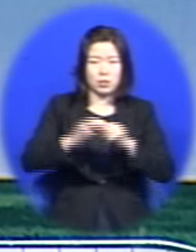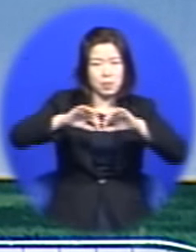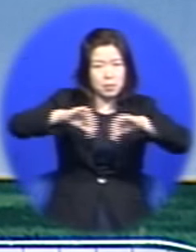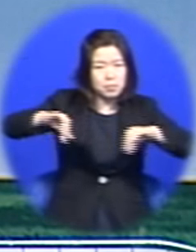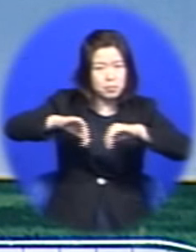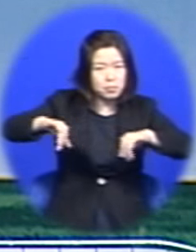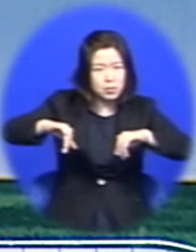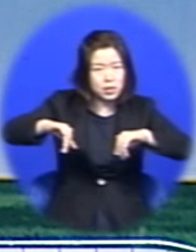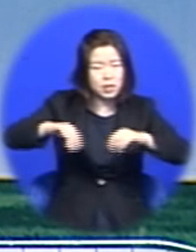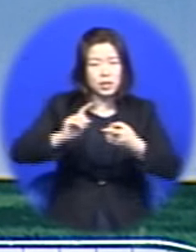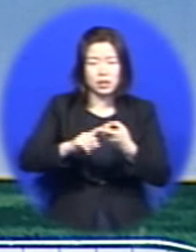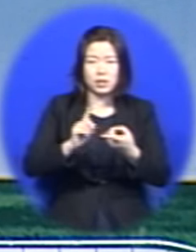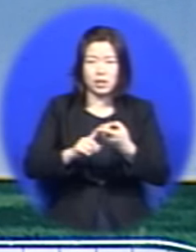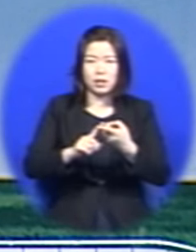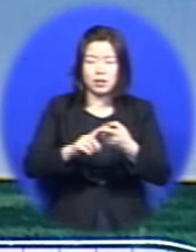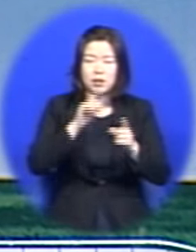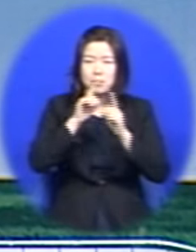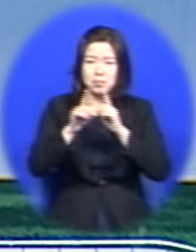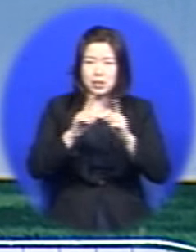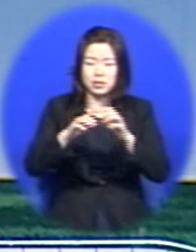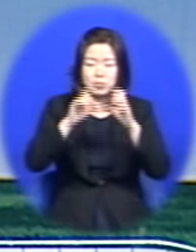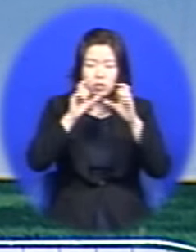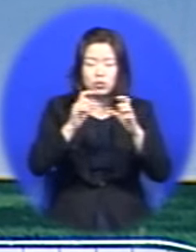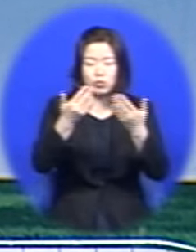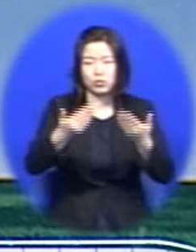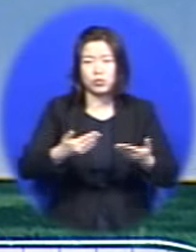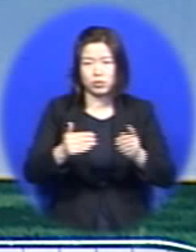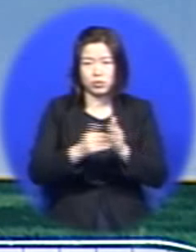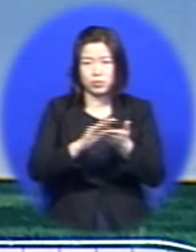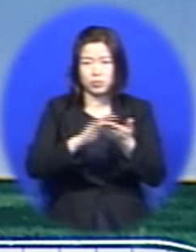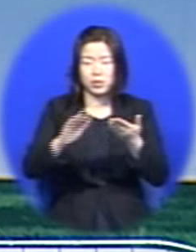분리하는 것에 대해서 말씀하고 있어요.